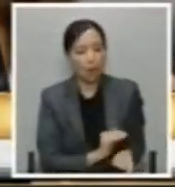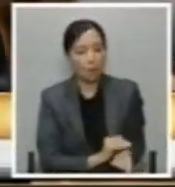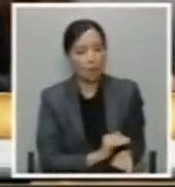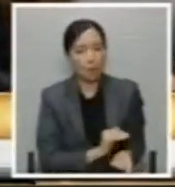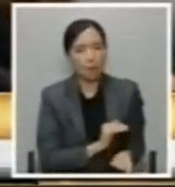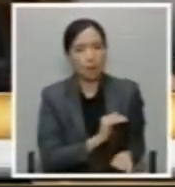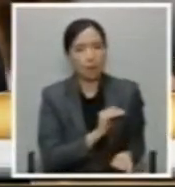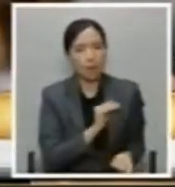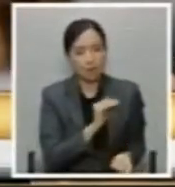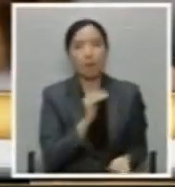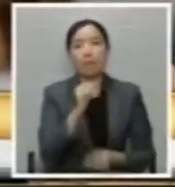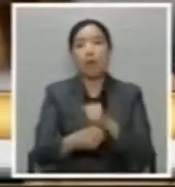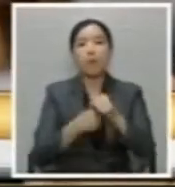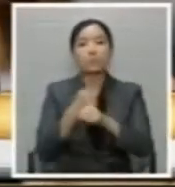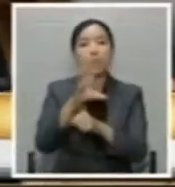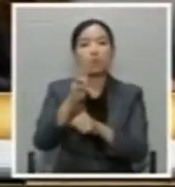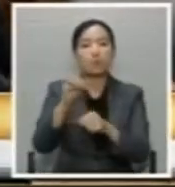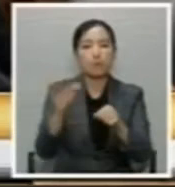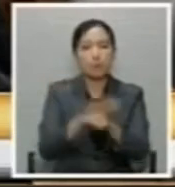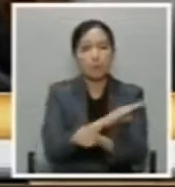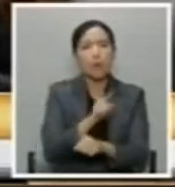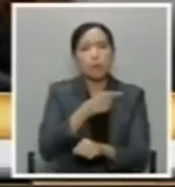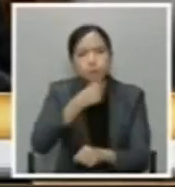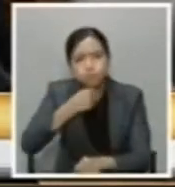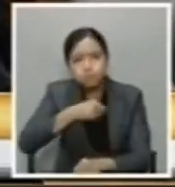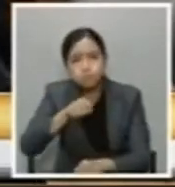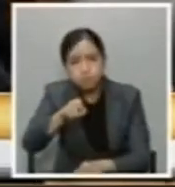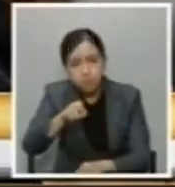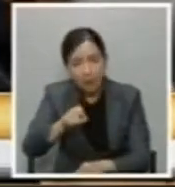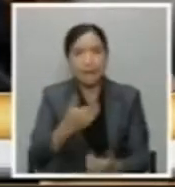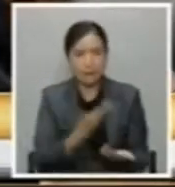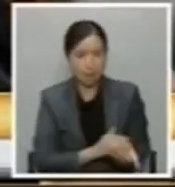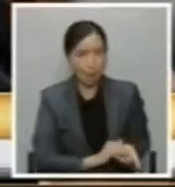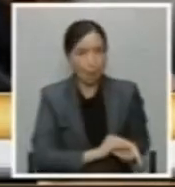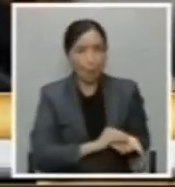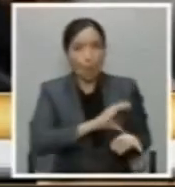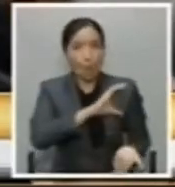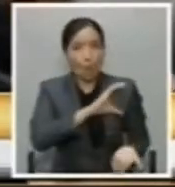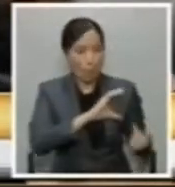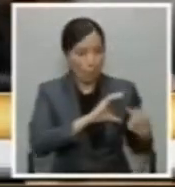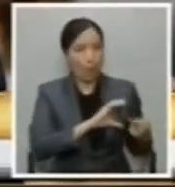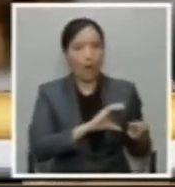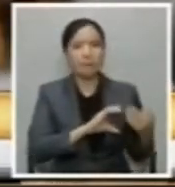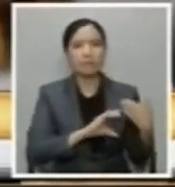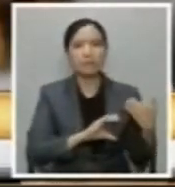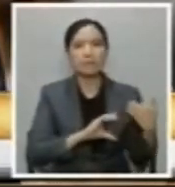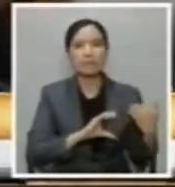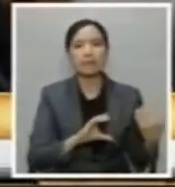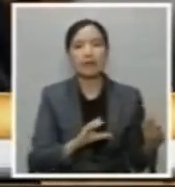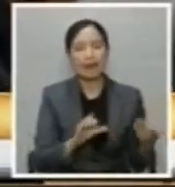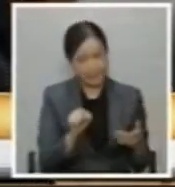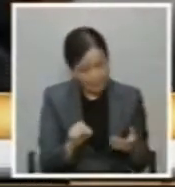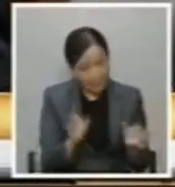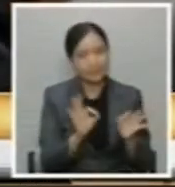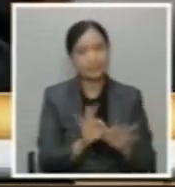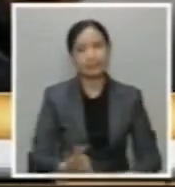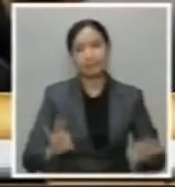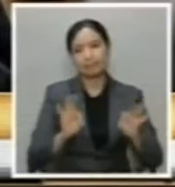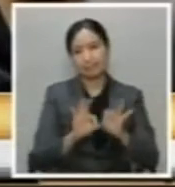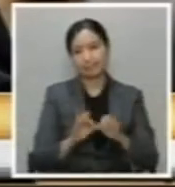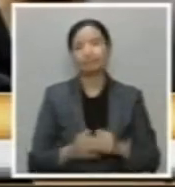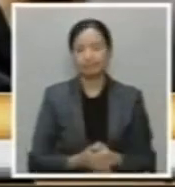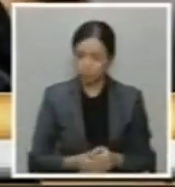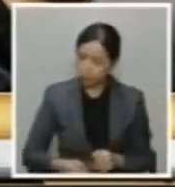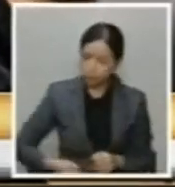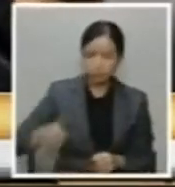เขาเองด้วยเพราะนั้นแรงจูงใจทางด้านการเงินเนี่ยถือว่าเป็นปัจจัยและเงื่อนไขที่สำคัญที่สุดนะครับและก็เงื่อนไข